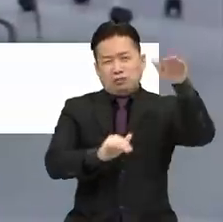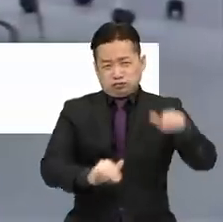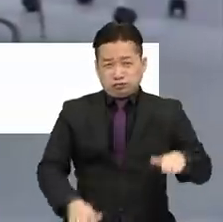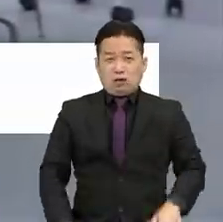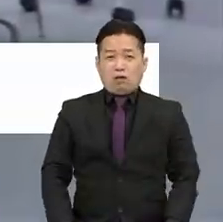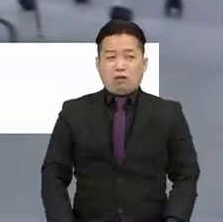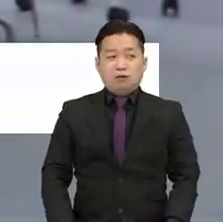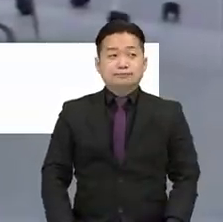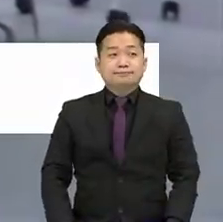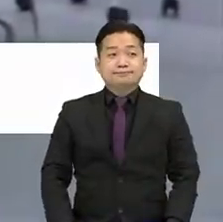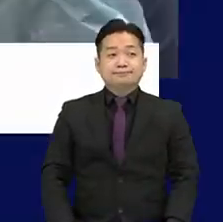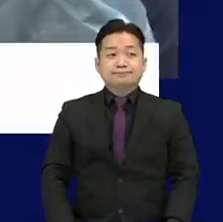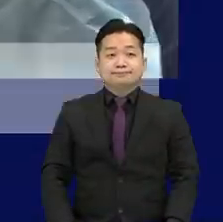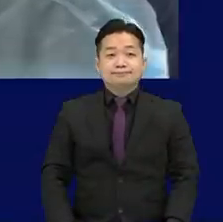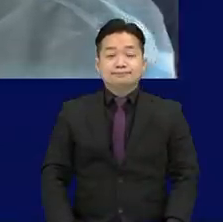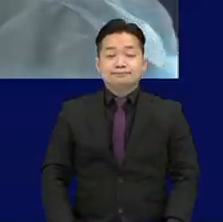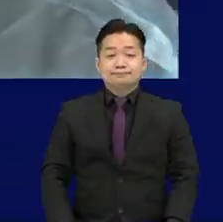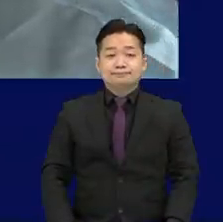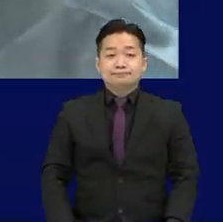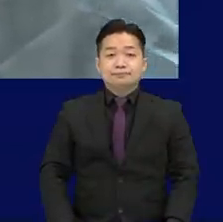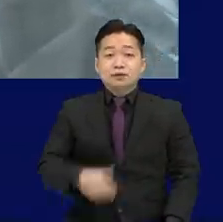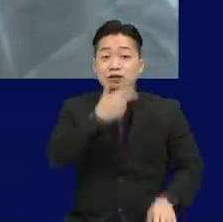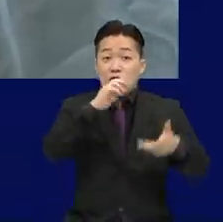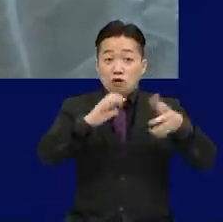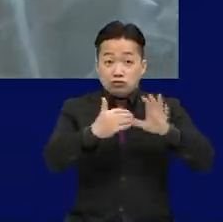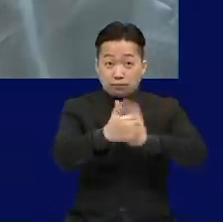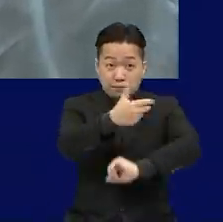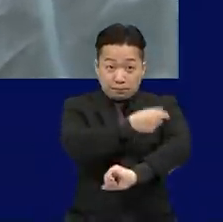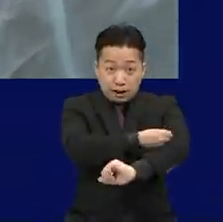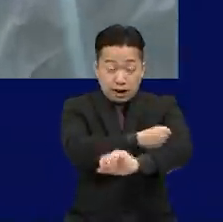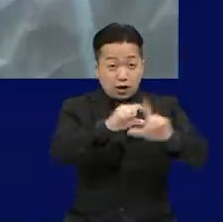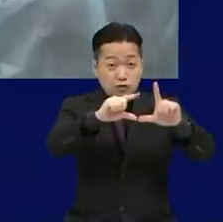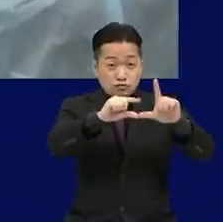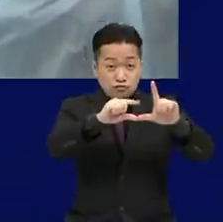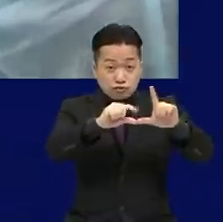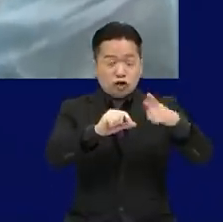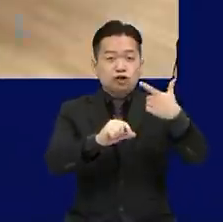compared to other countries in Europe. 영국의 백신 접종률은